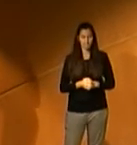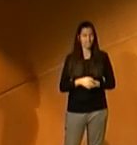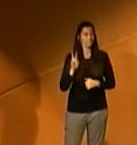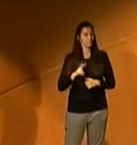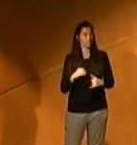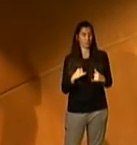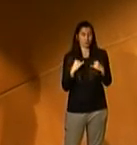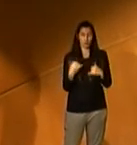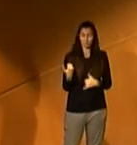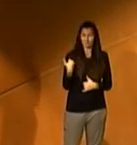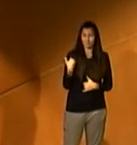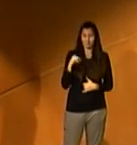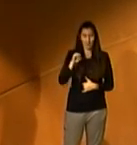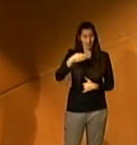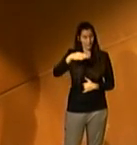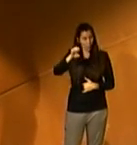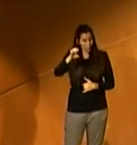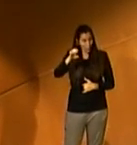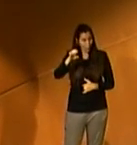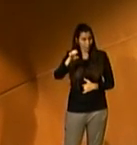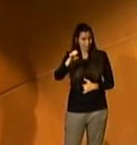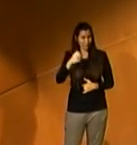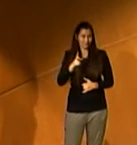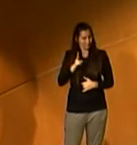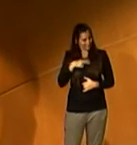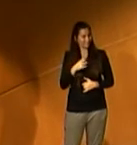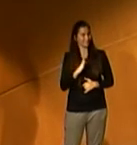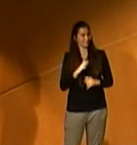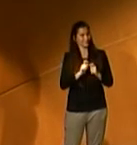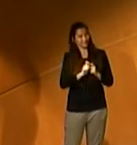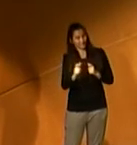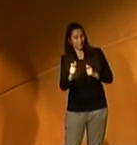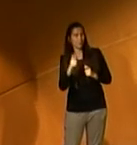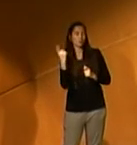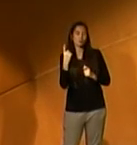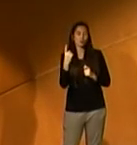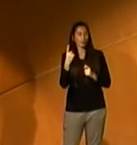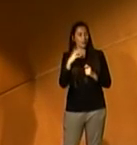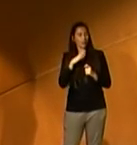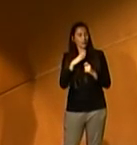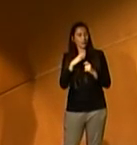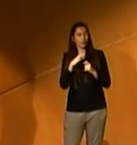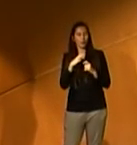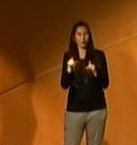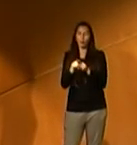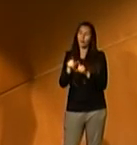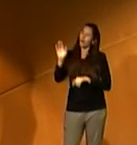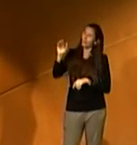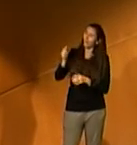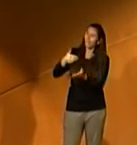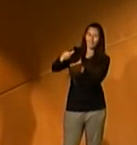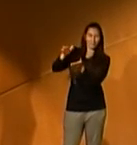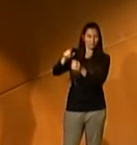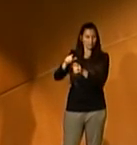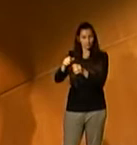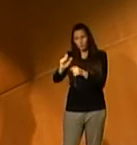sortent de l'IME, de notre IME, toujours avec une situation, on ne laisse pas partir pour rien. Donc depuis